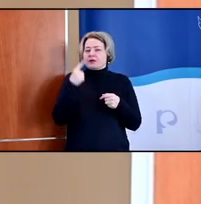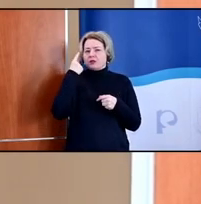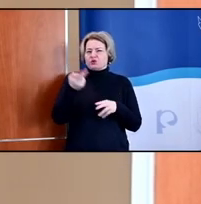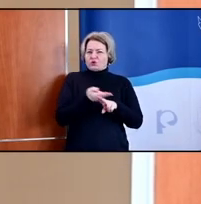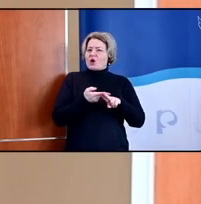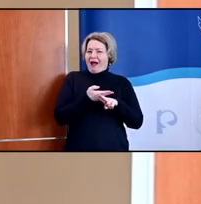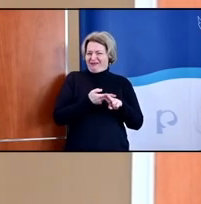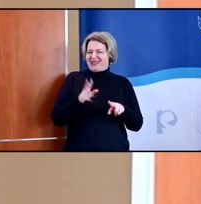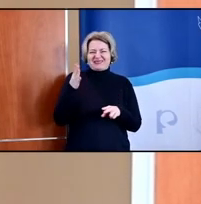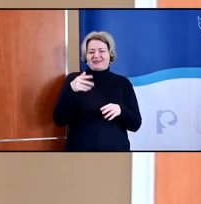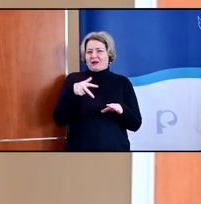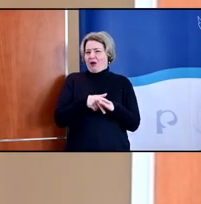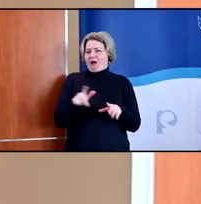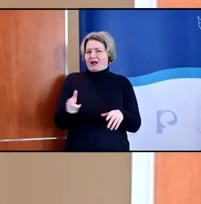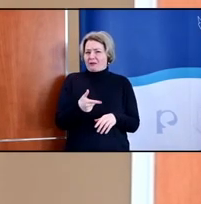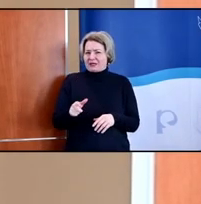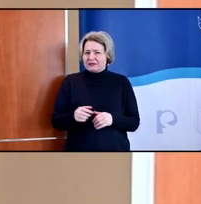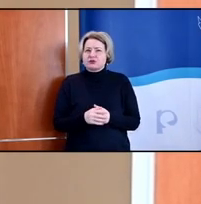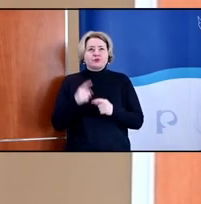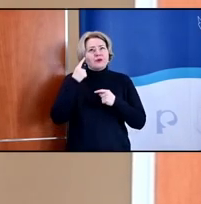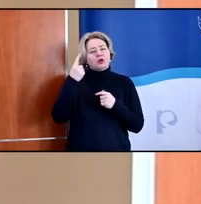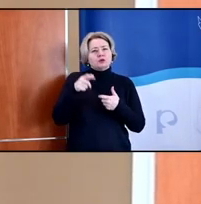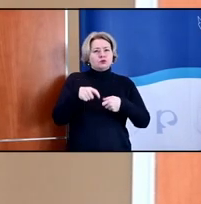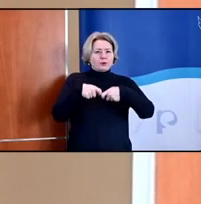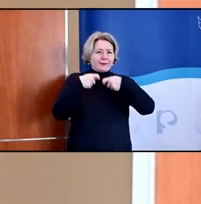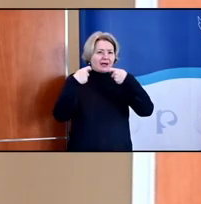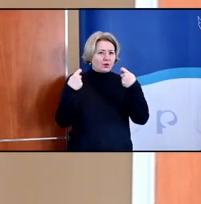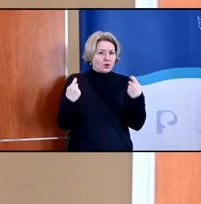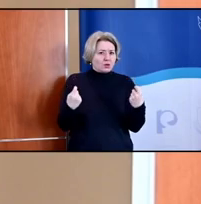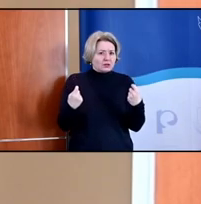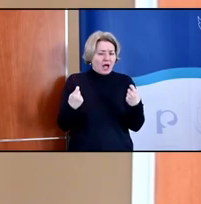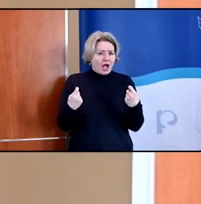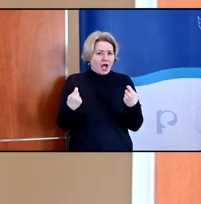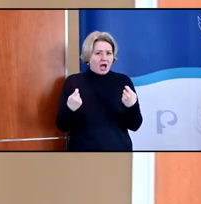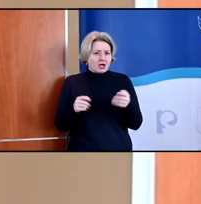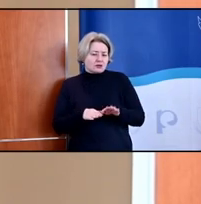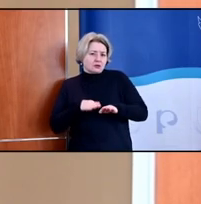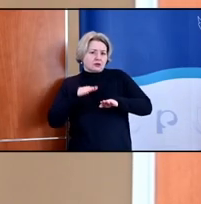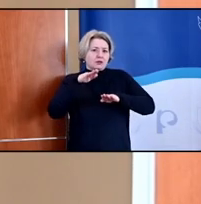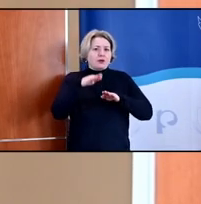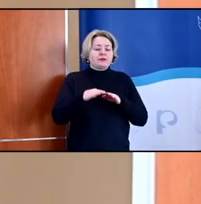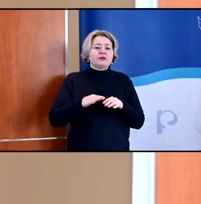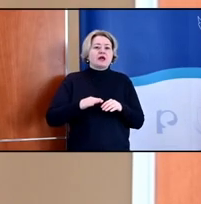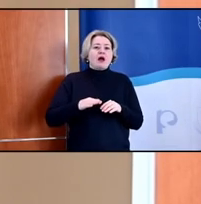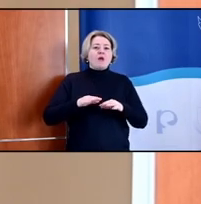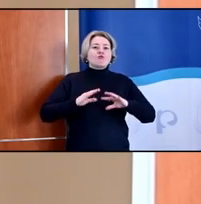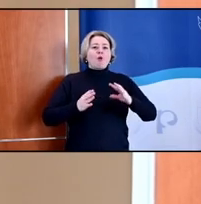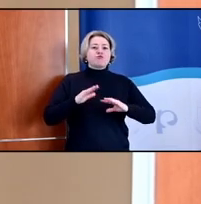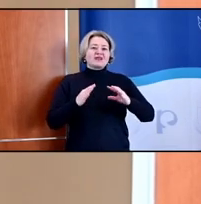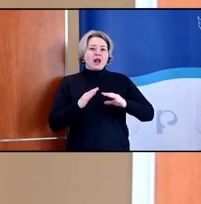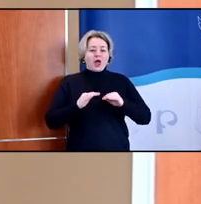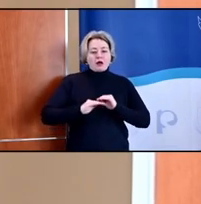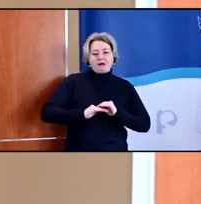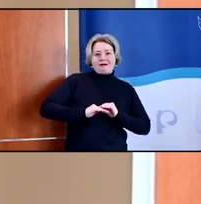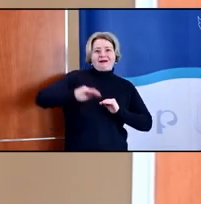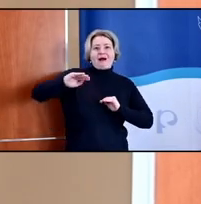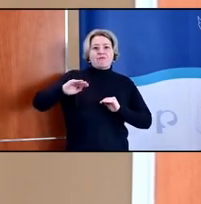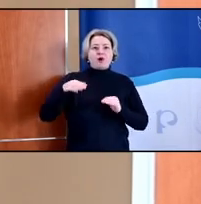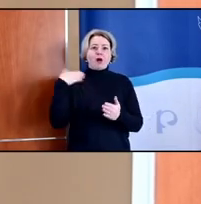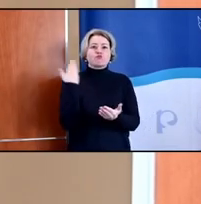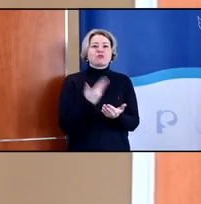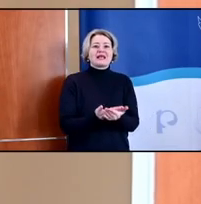akadálymentesek úgyhogy itt úgy tudtuk megoldani a bejutást hogy mobilrámpákat béreltünk és beszéltünk a